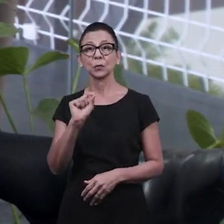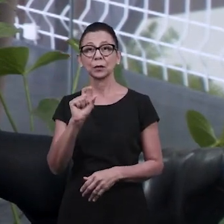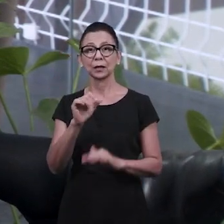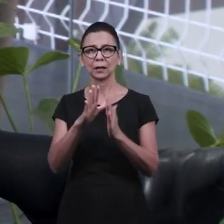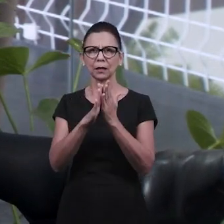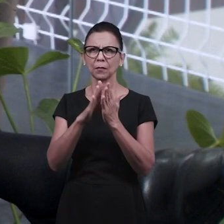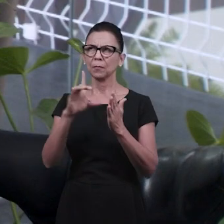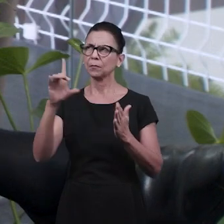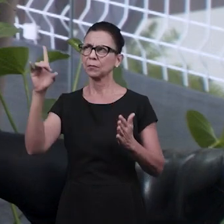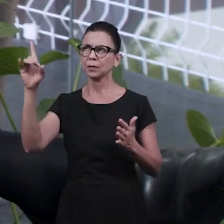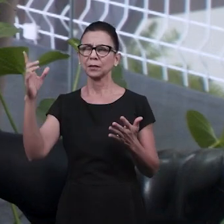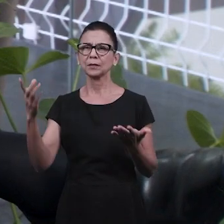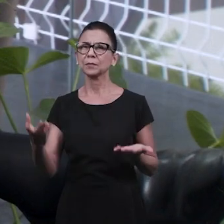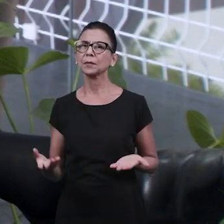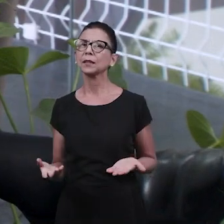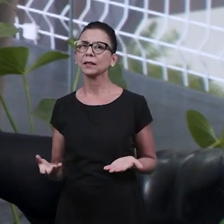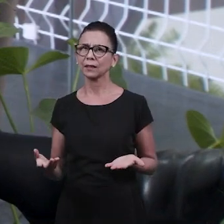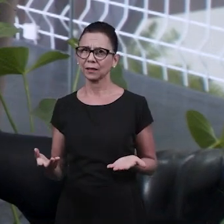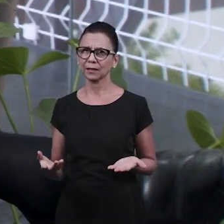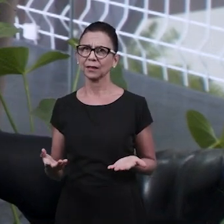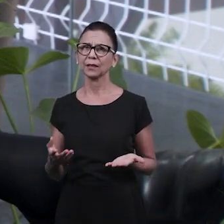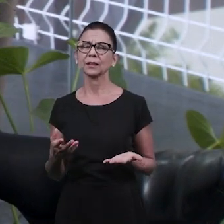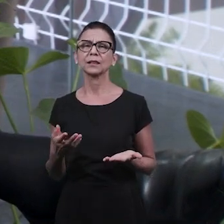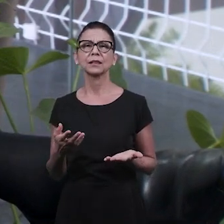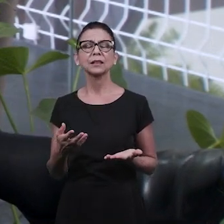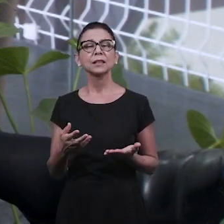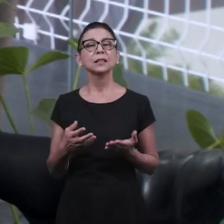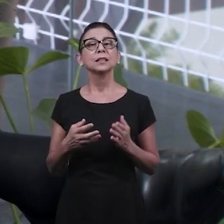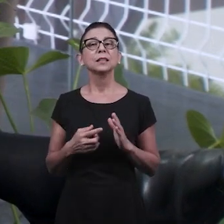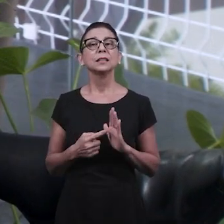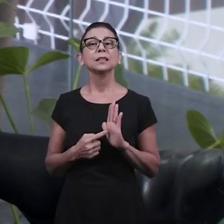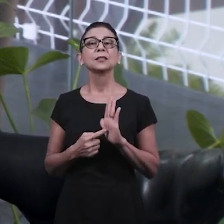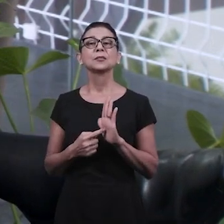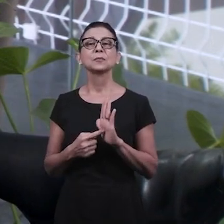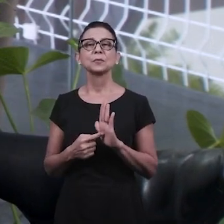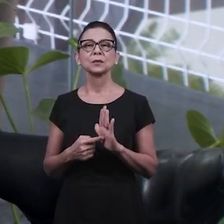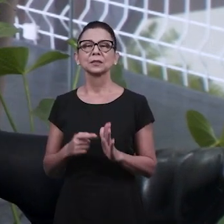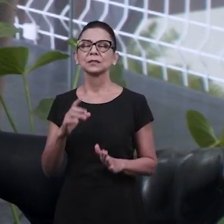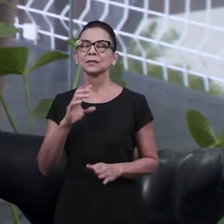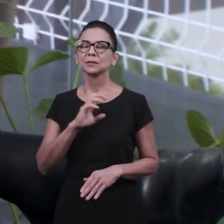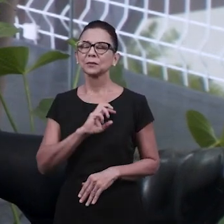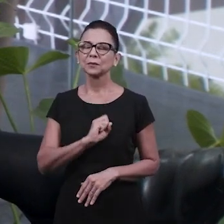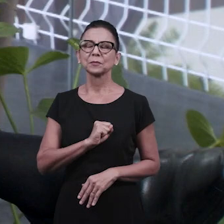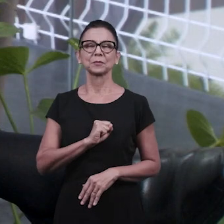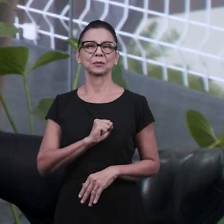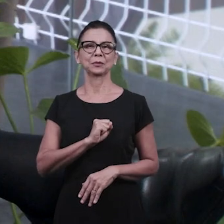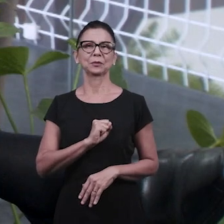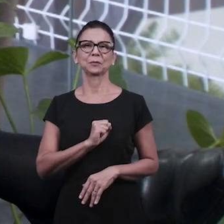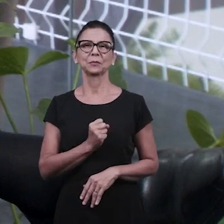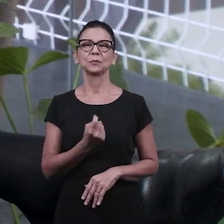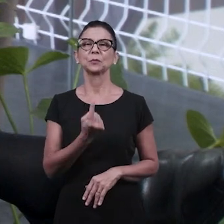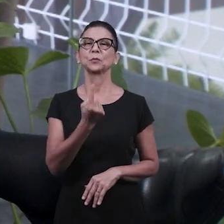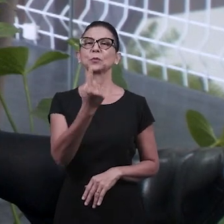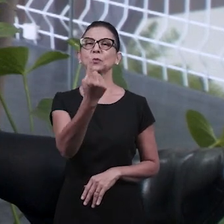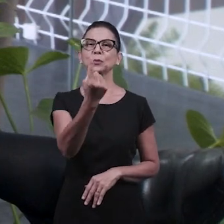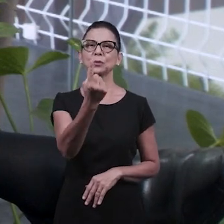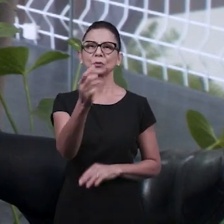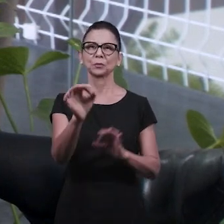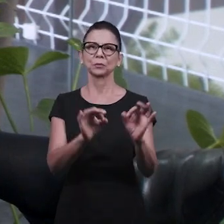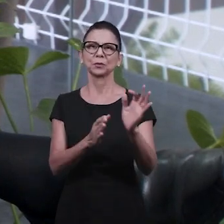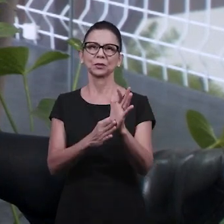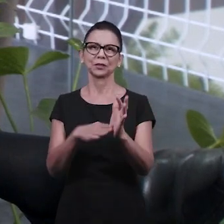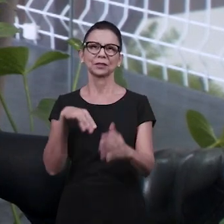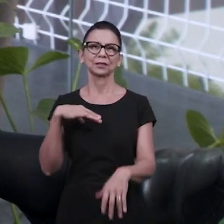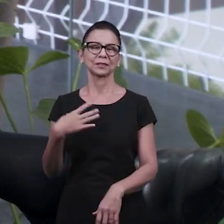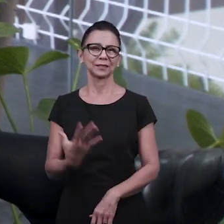est la parole de Dieu, et qui pointe vers ce grand amour qui est le seul véritable projet